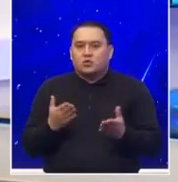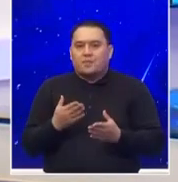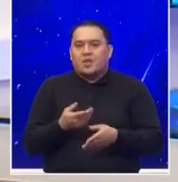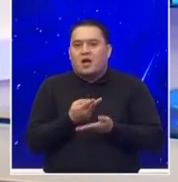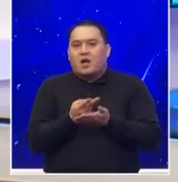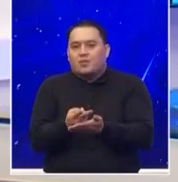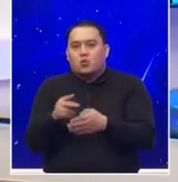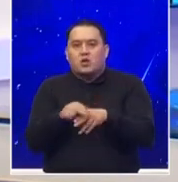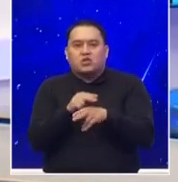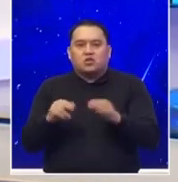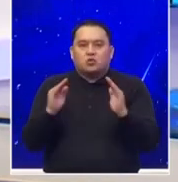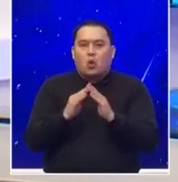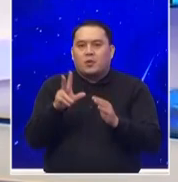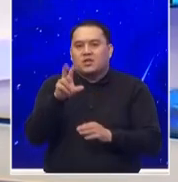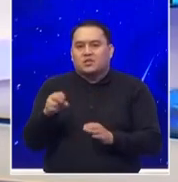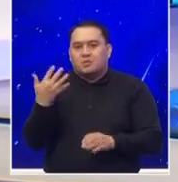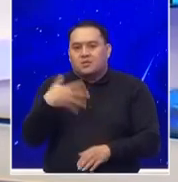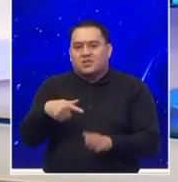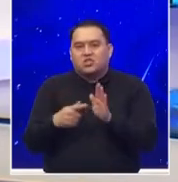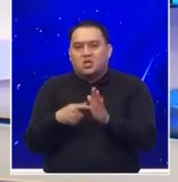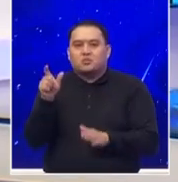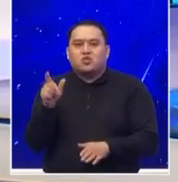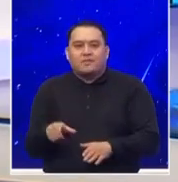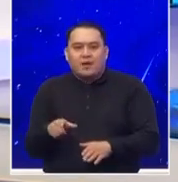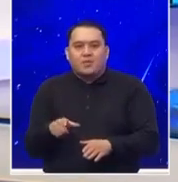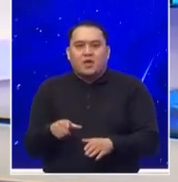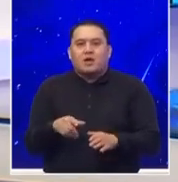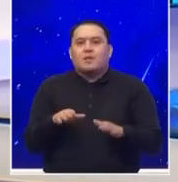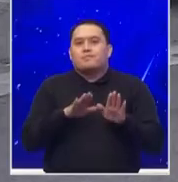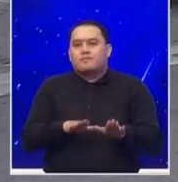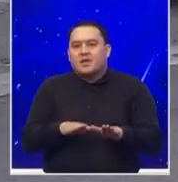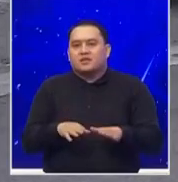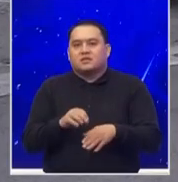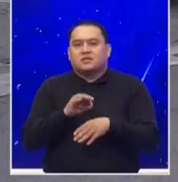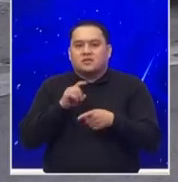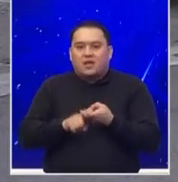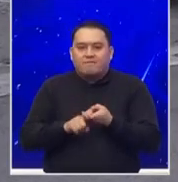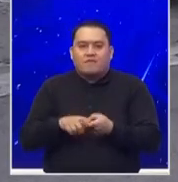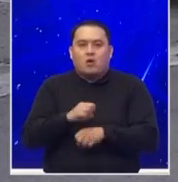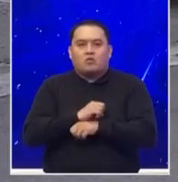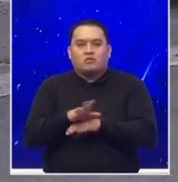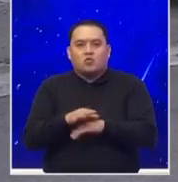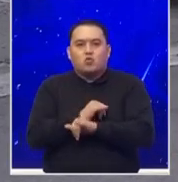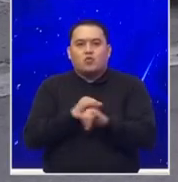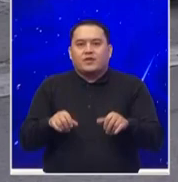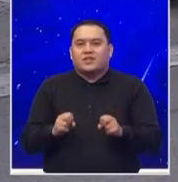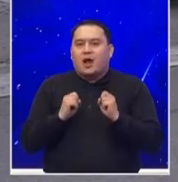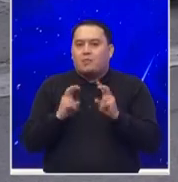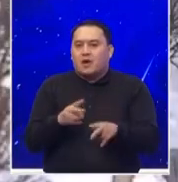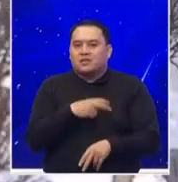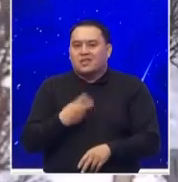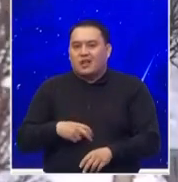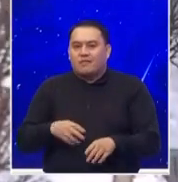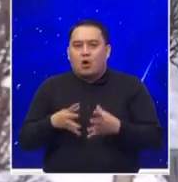состоянии. На амбулаторном лечении 357 человек. В структуре мест заражения КВИ наиболее высокий риск заражения